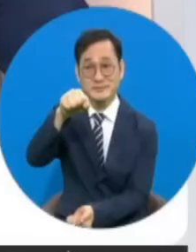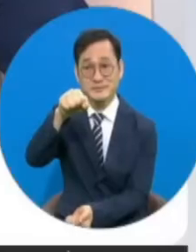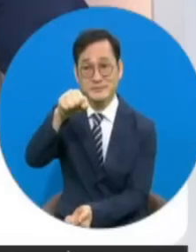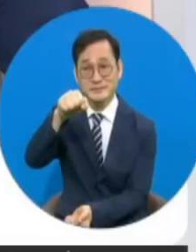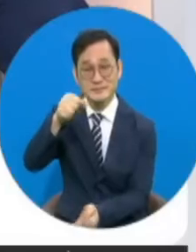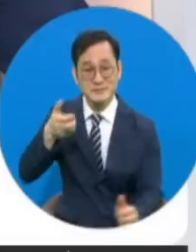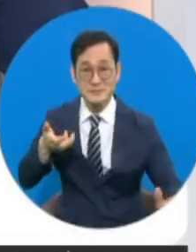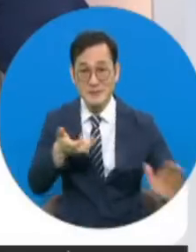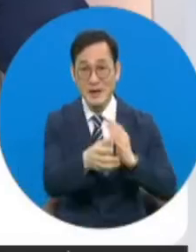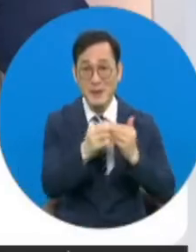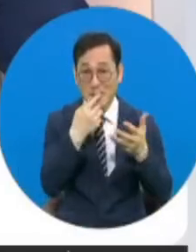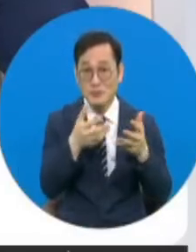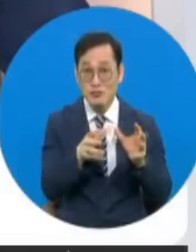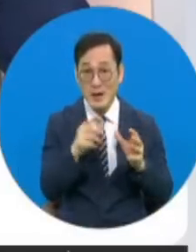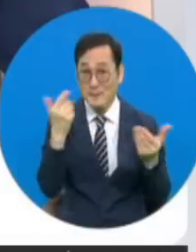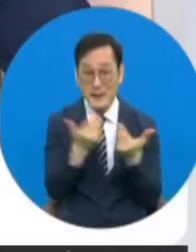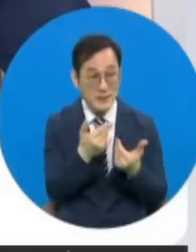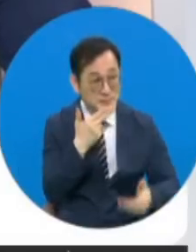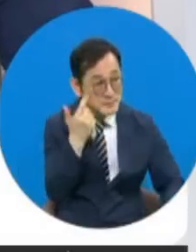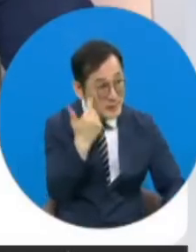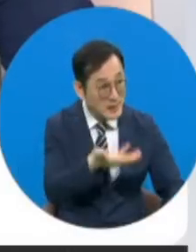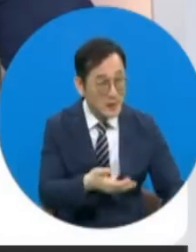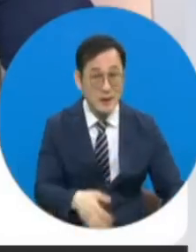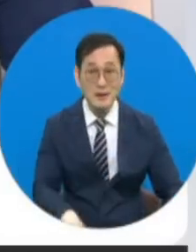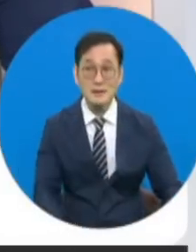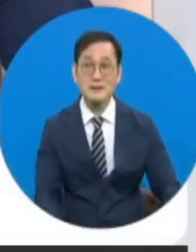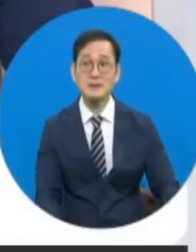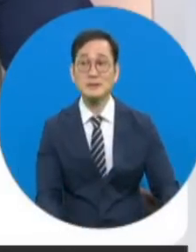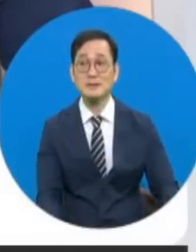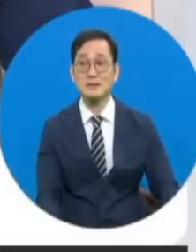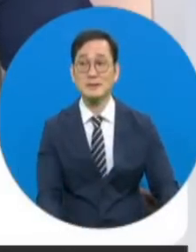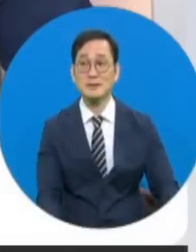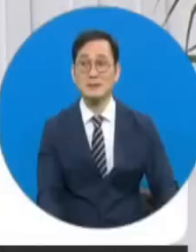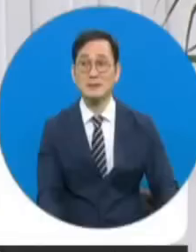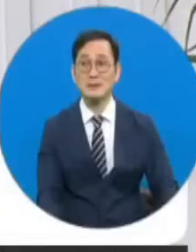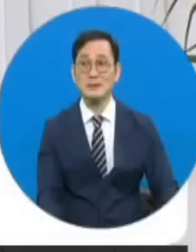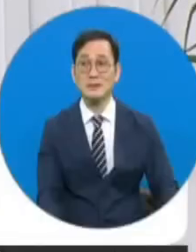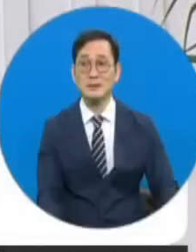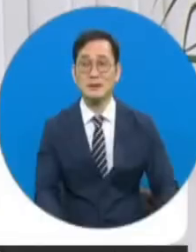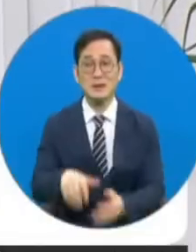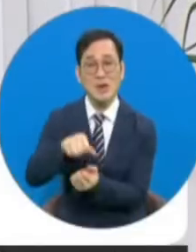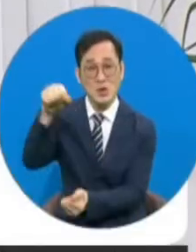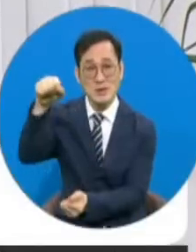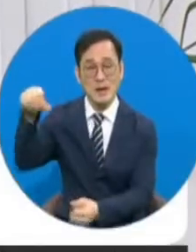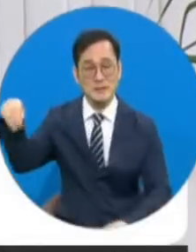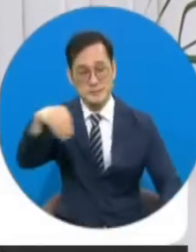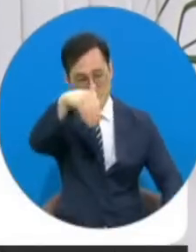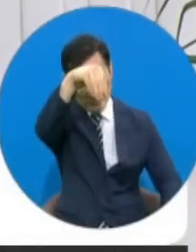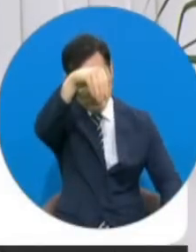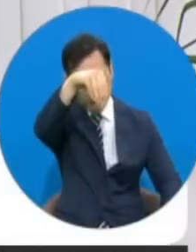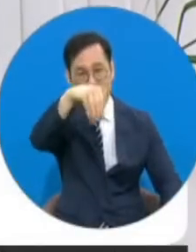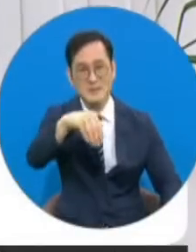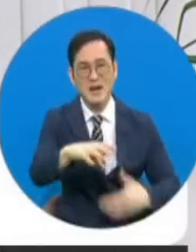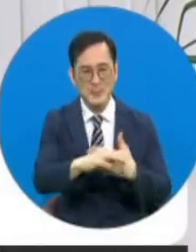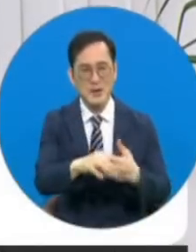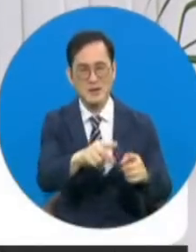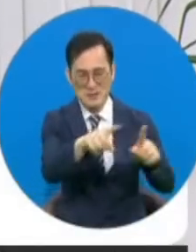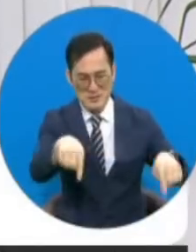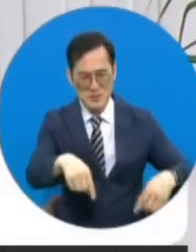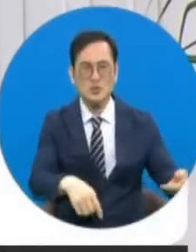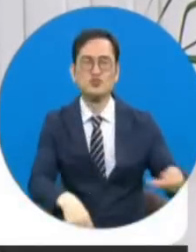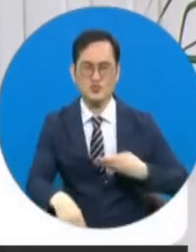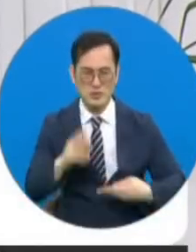국회사무처 압수 시작하면 민주당에서는 반대 안 합니까 아니면 압수수색 이전에 영장만 갖고 갔었더라도 당연히이 출입 기록은 줬을 겁니다